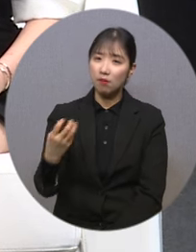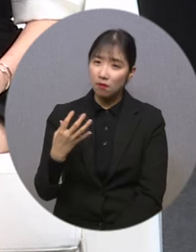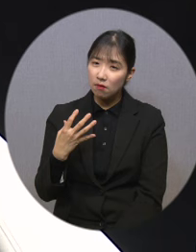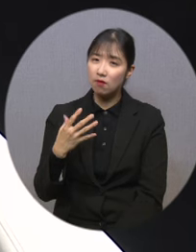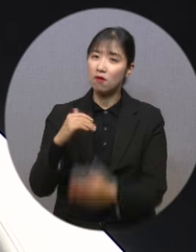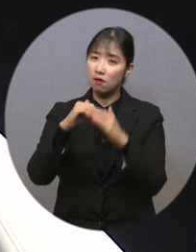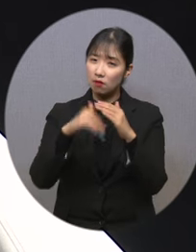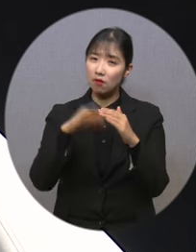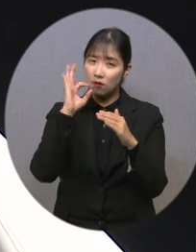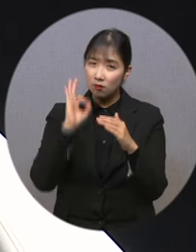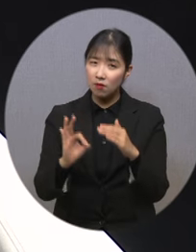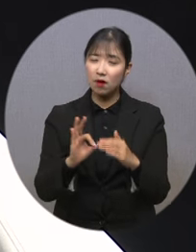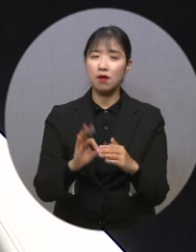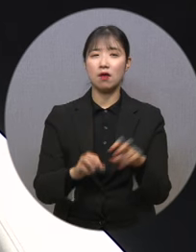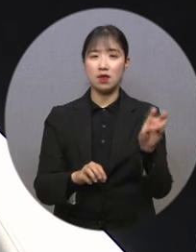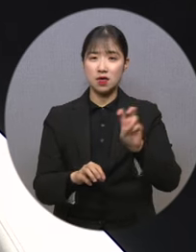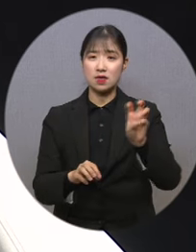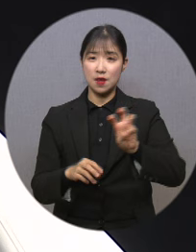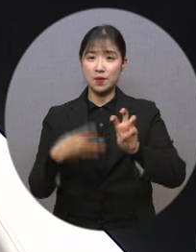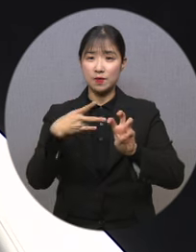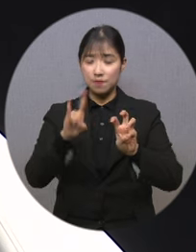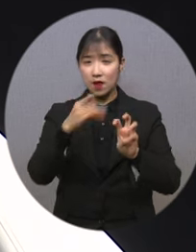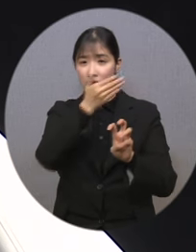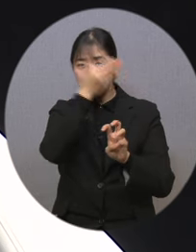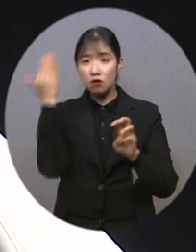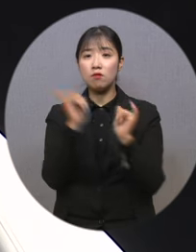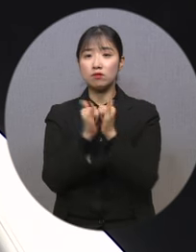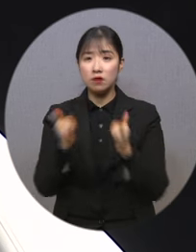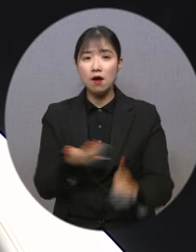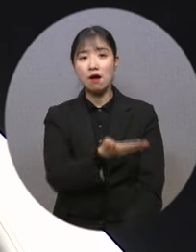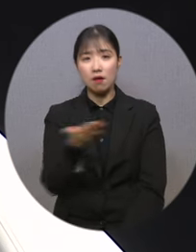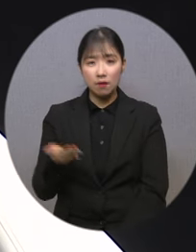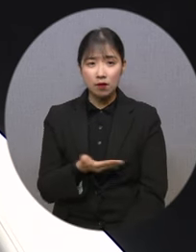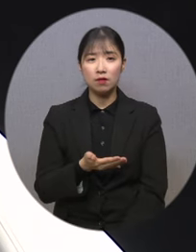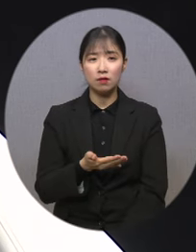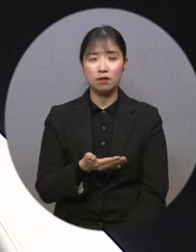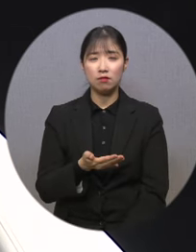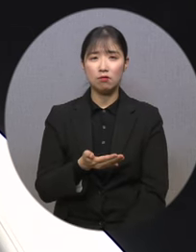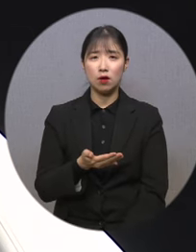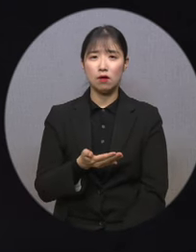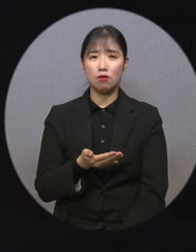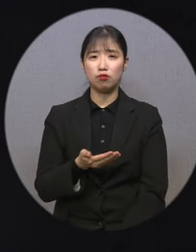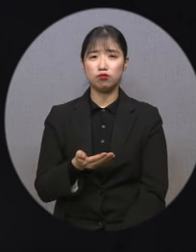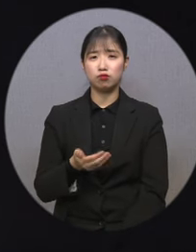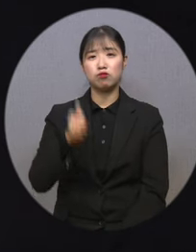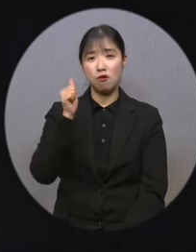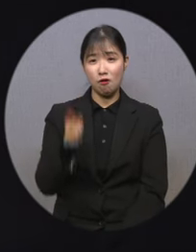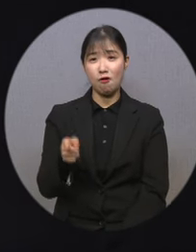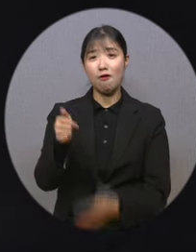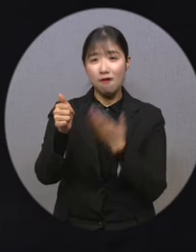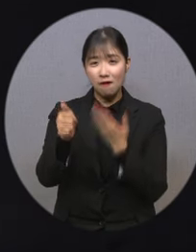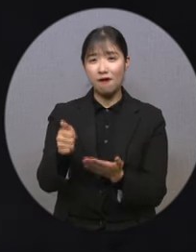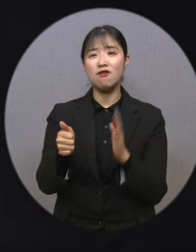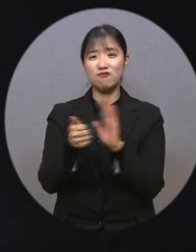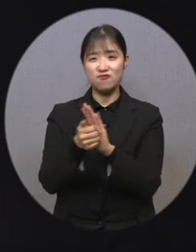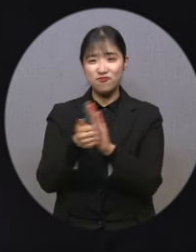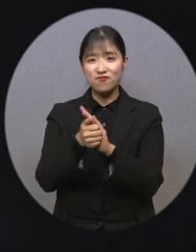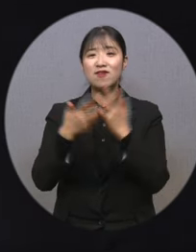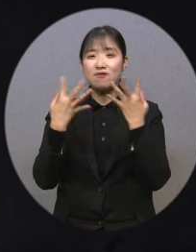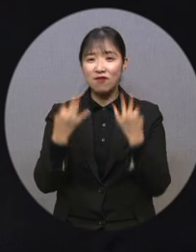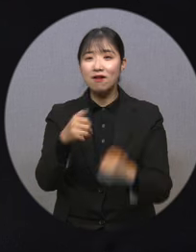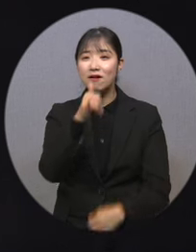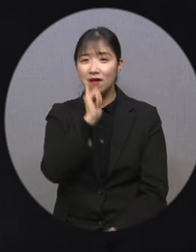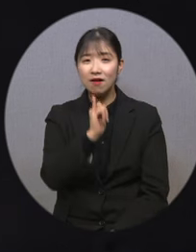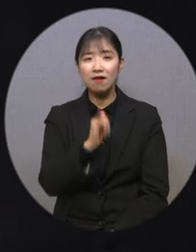네. 20대, 30대 층의 청년층들이 네. 대단한 그 지지도를 보이고 있어요.